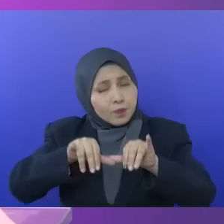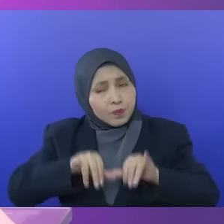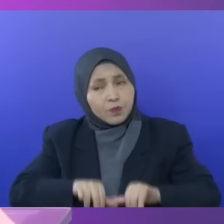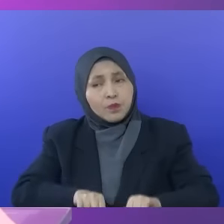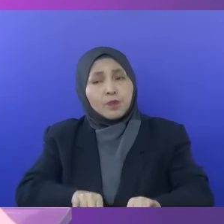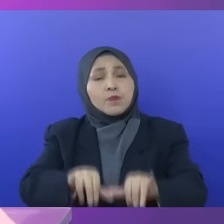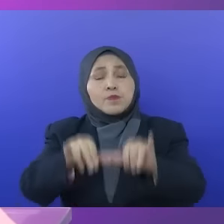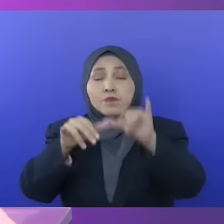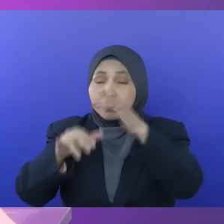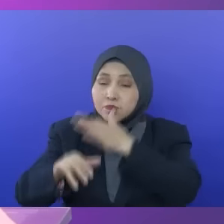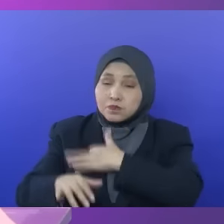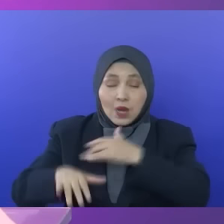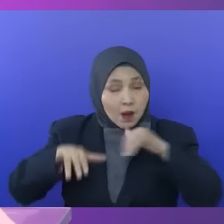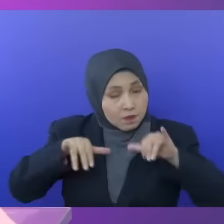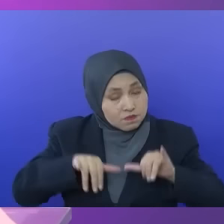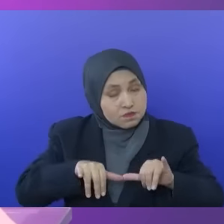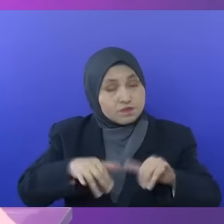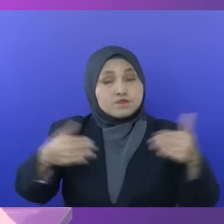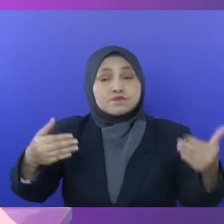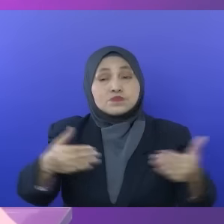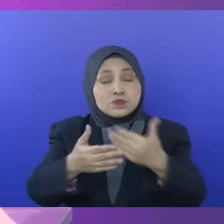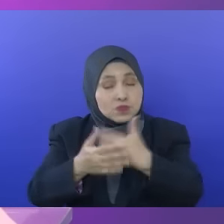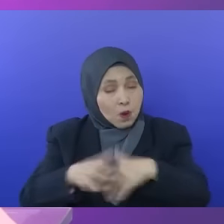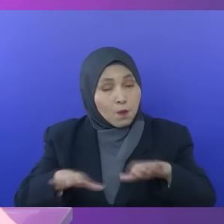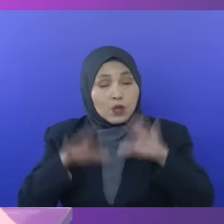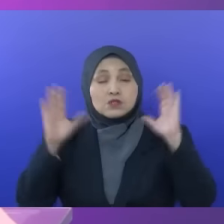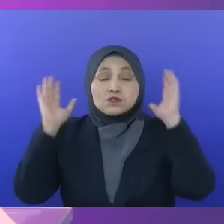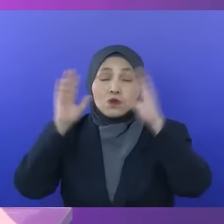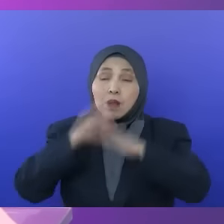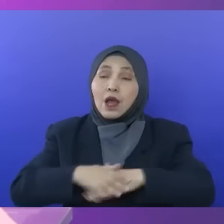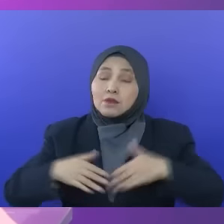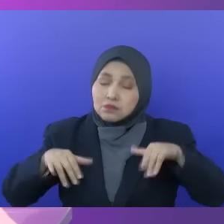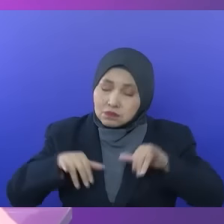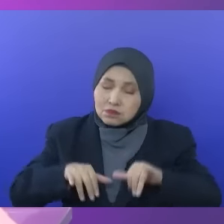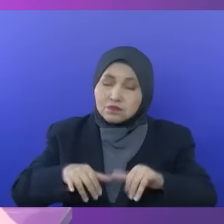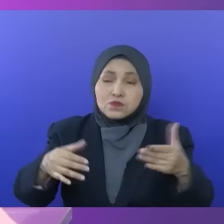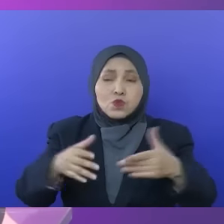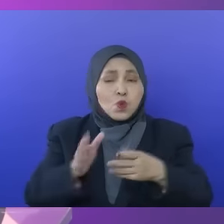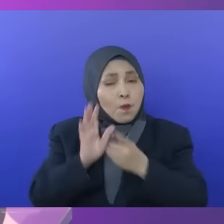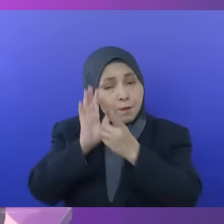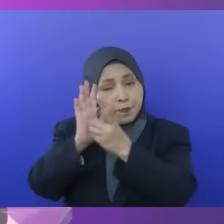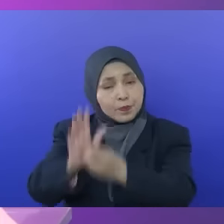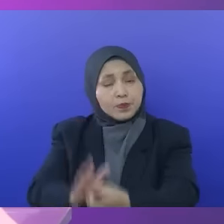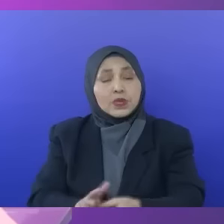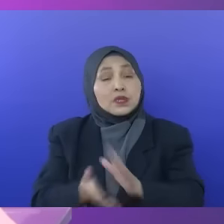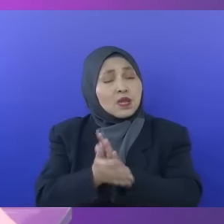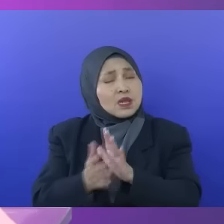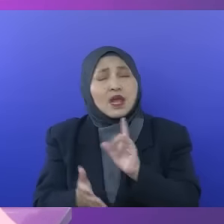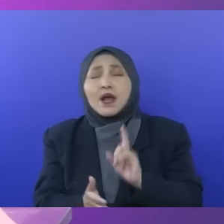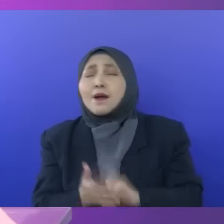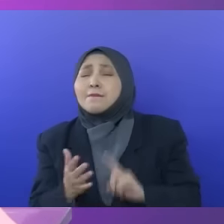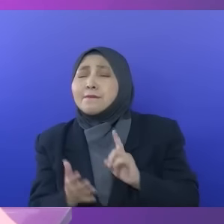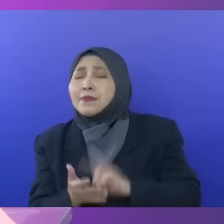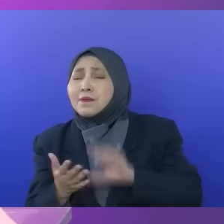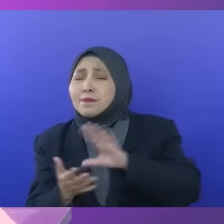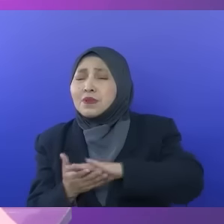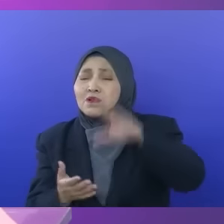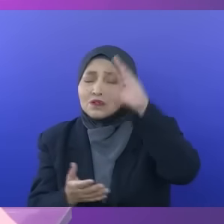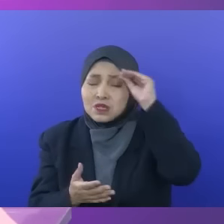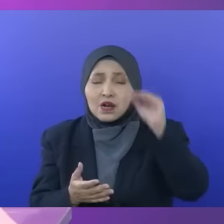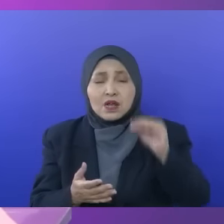beriman terus untuk mendirikan salat terus untuk menginfakkan jadi Apakah pelajarannya